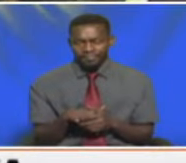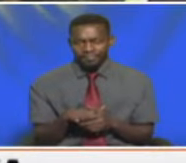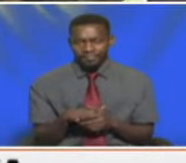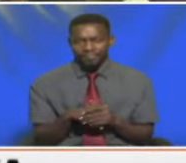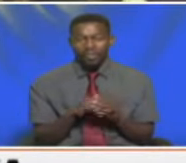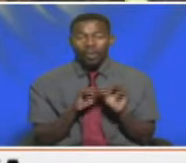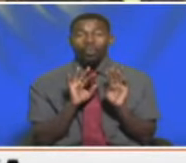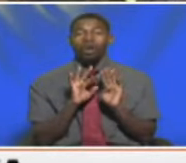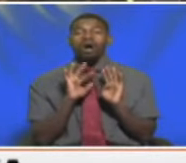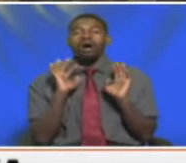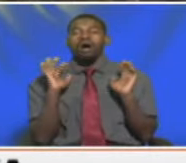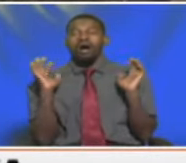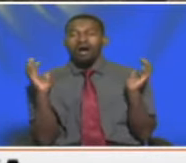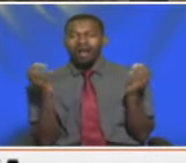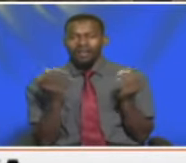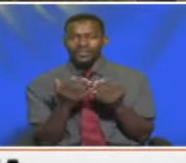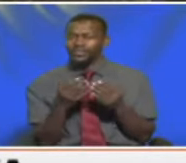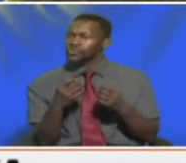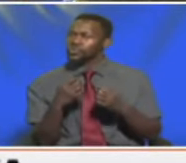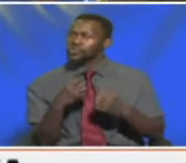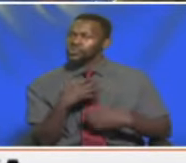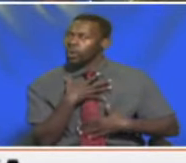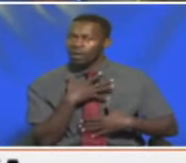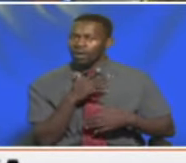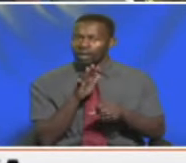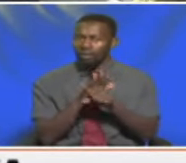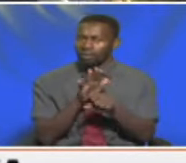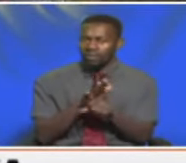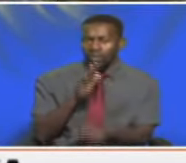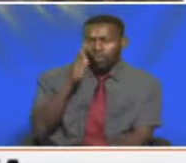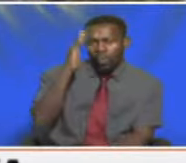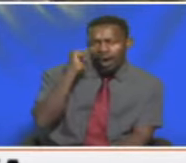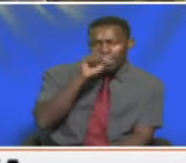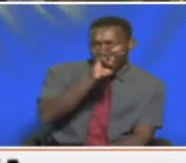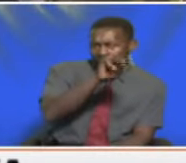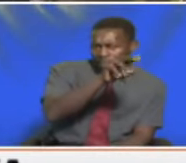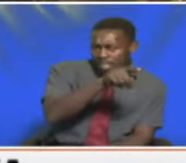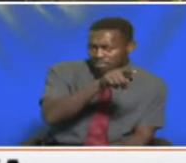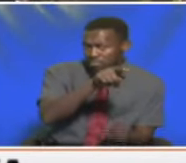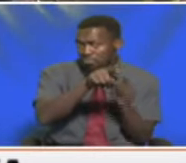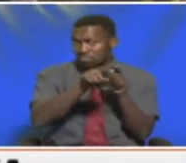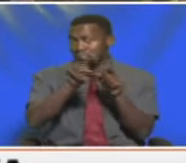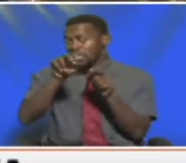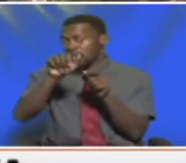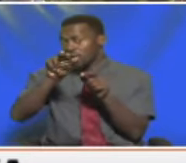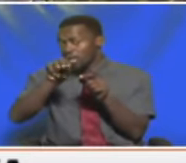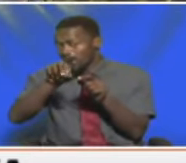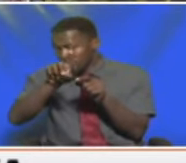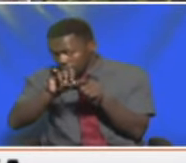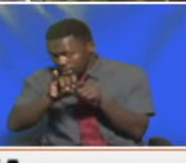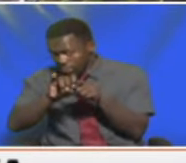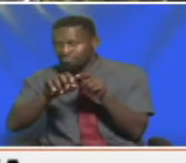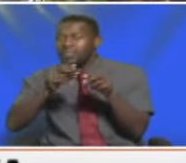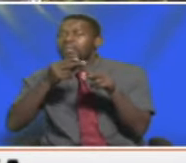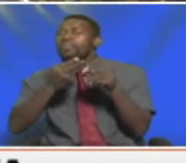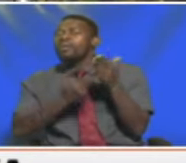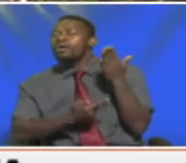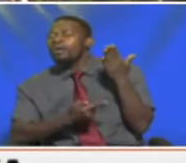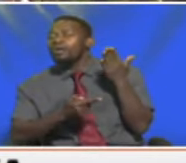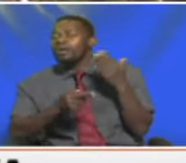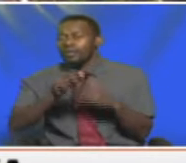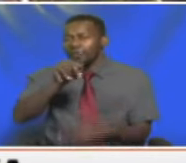Ulimwengu ulibaki kinywa wazi baada ya kutoweka kwake mbunge wa Nandi Hills Alfred Keter, ambaye saa chache